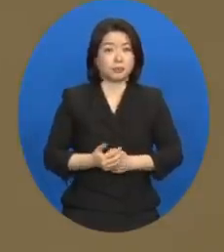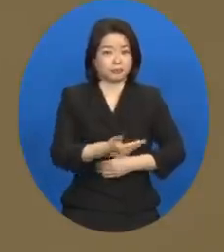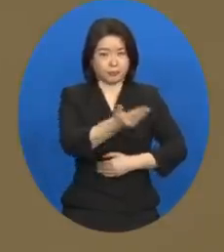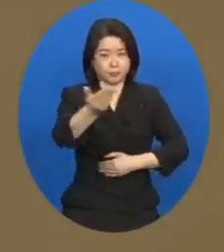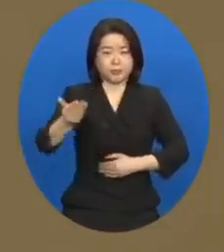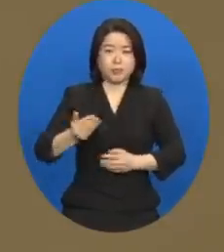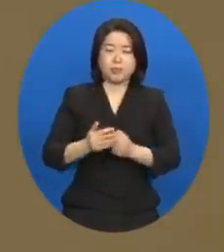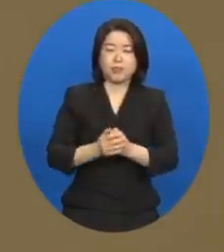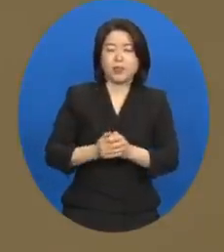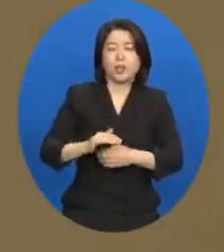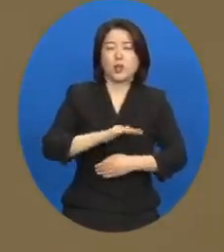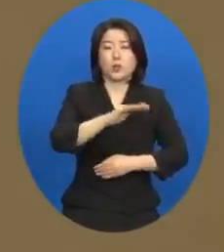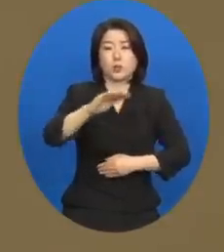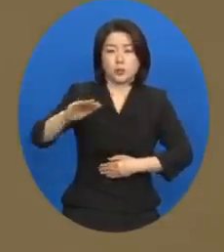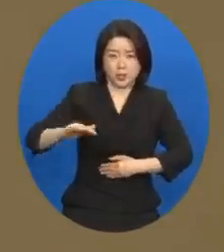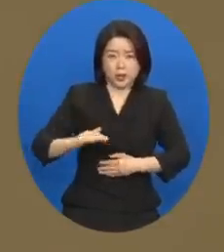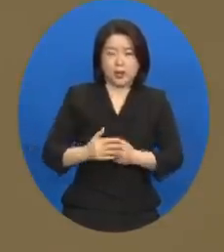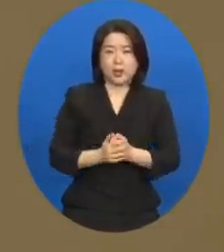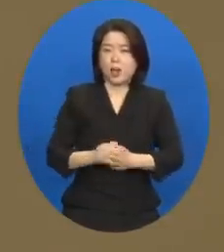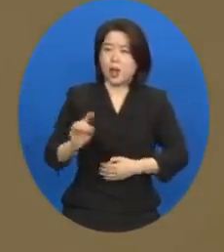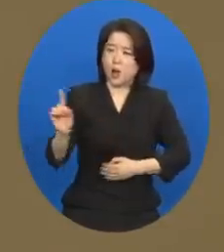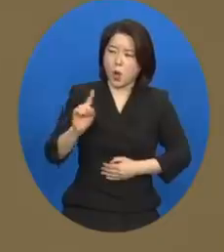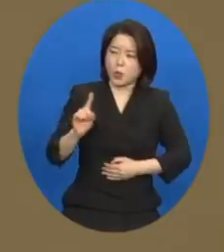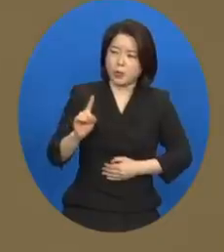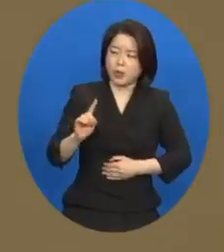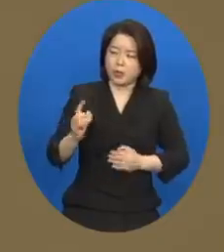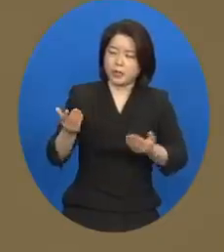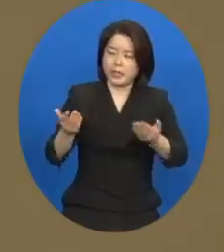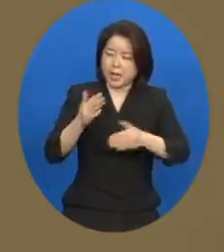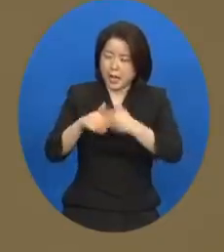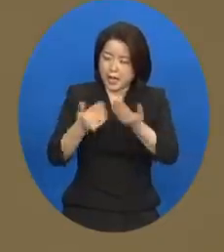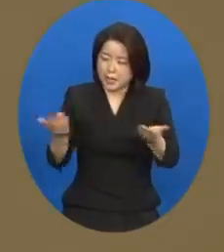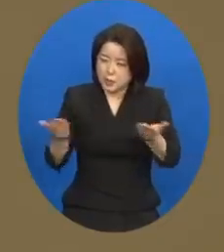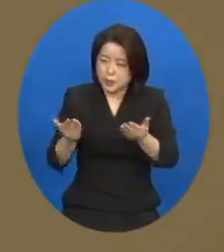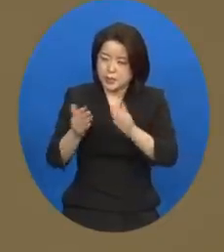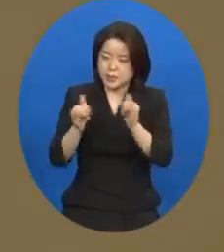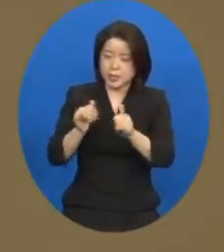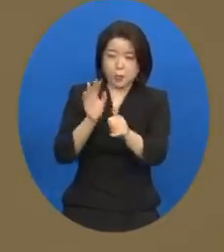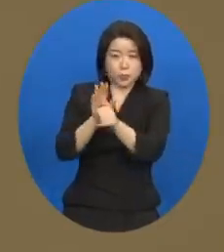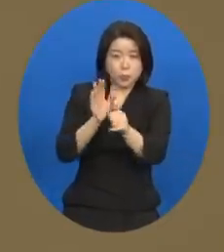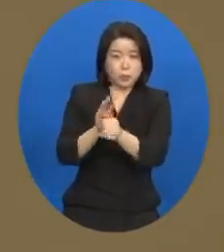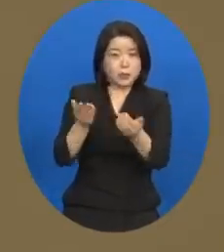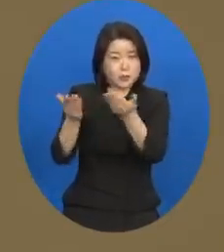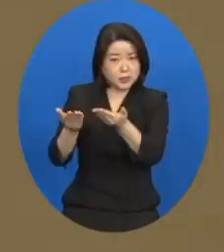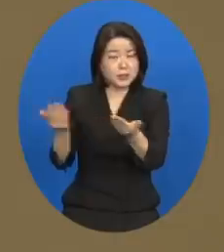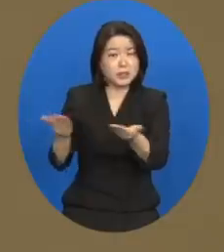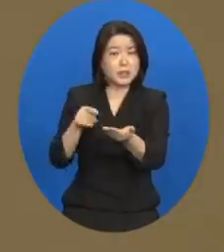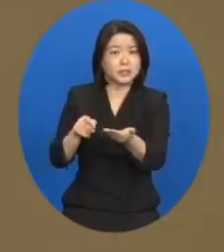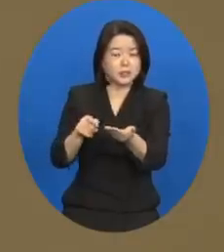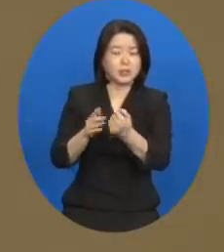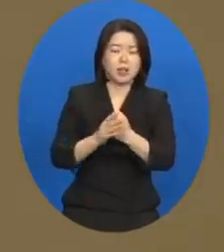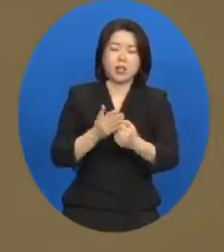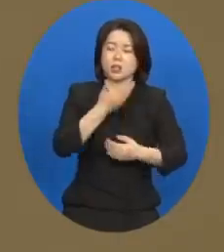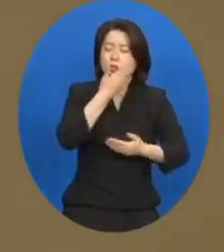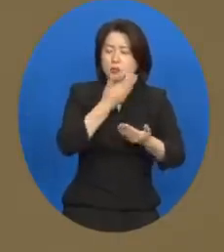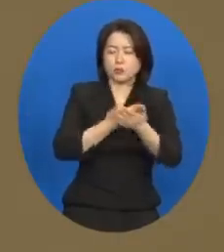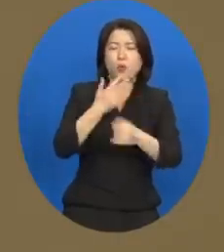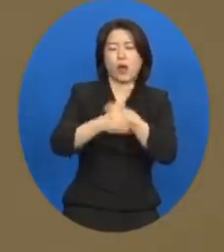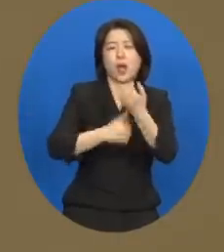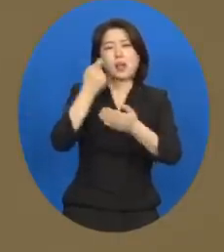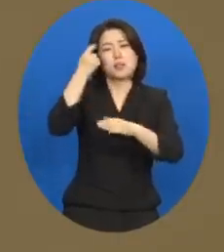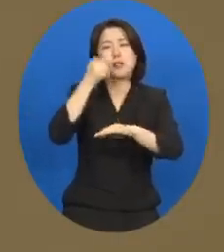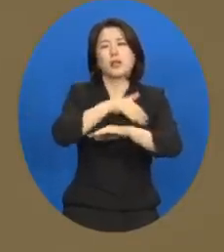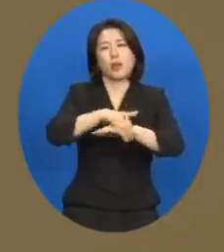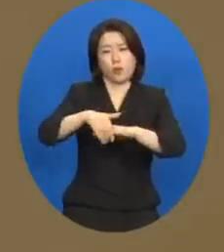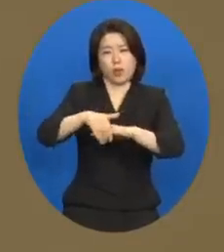여러분, 우리가 어떤 사역자를 돕는 일은 너무너무 중요한 하나님의 계획인 것입니다.